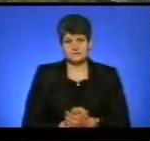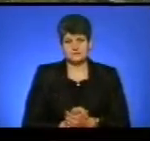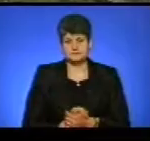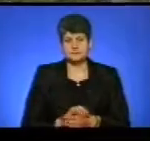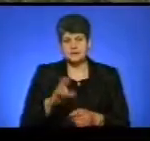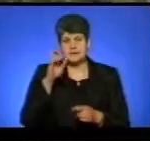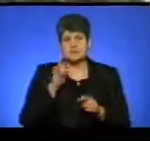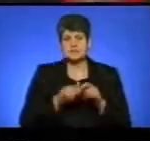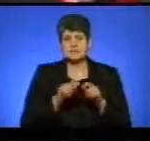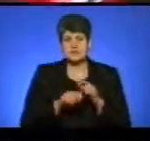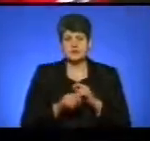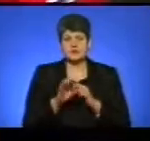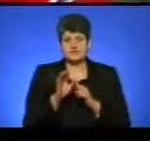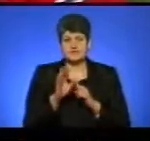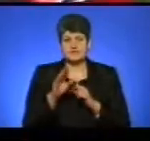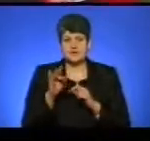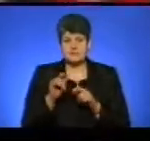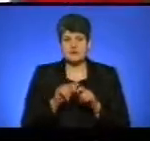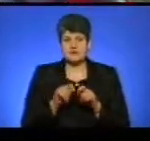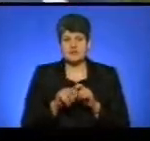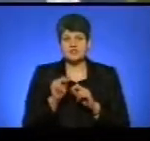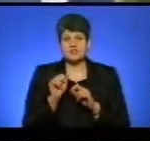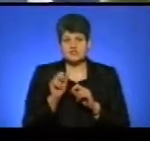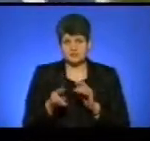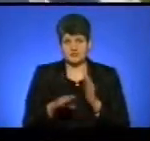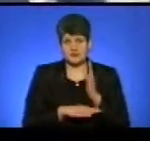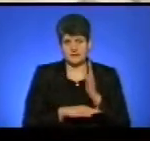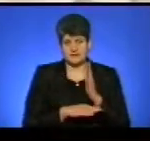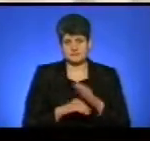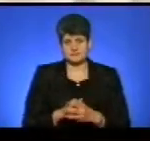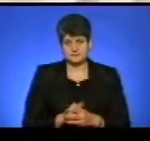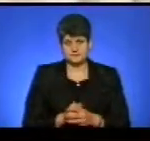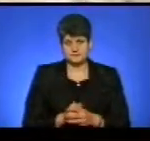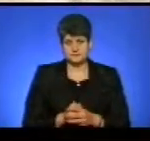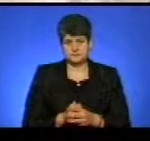Держінспектор Олександр Вітряк перевіряє, чи є чіпи на деревах.